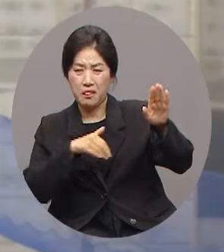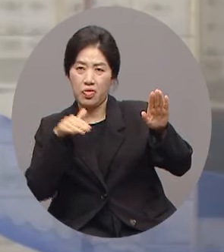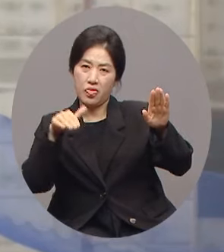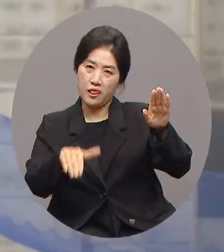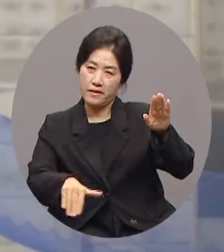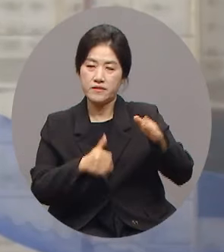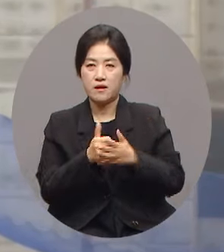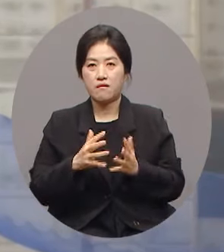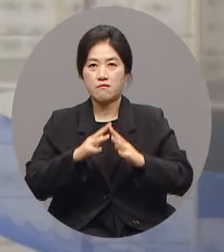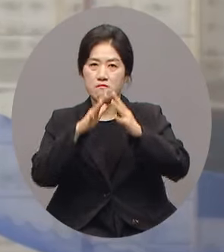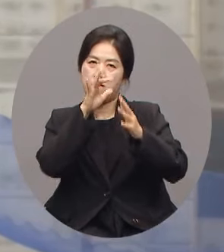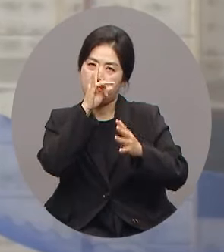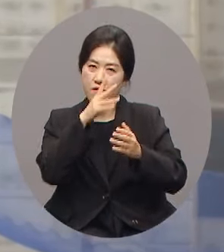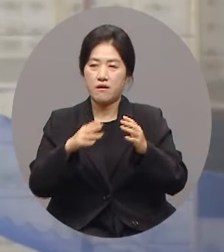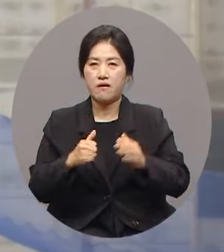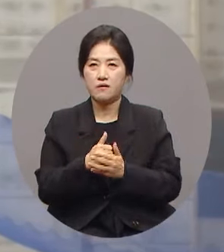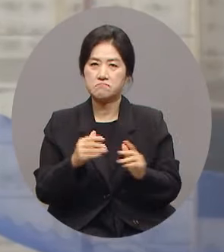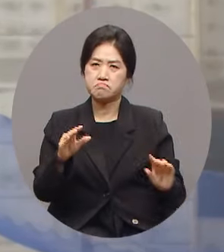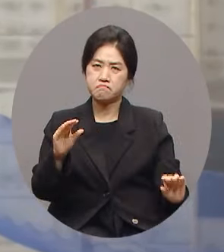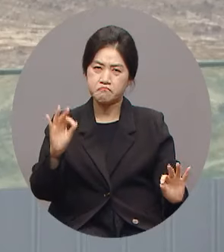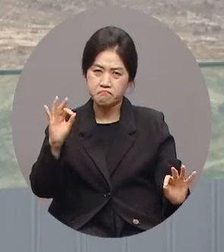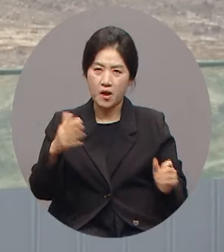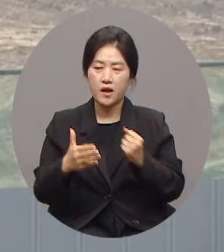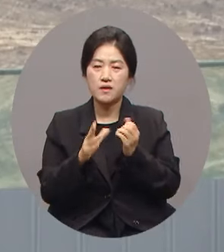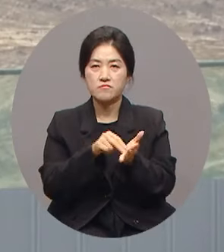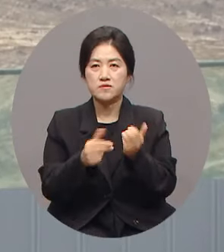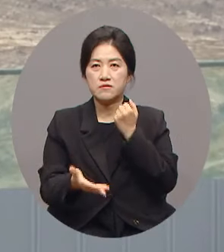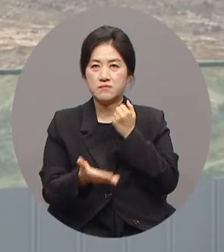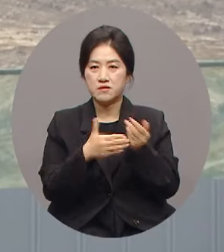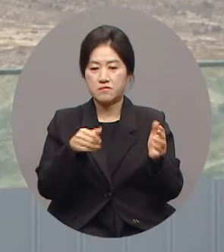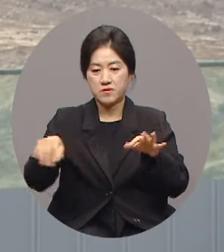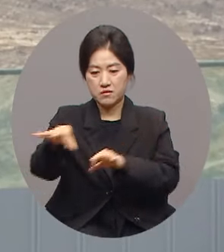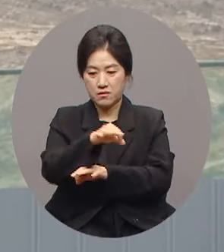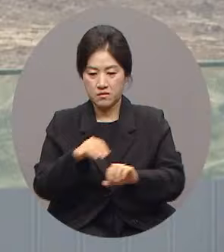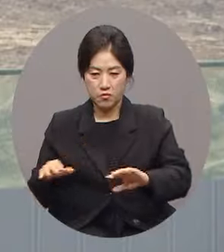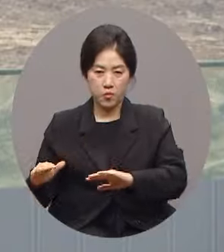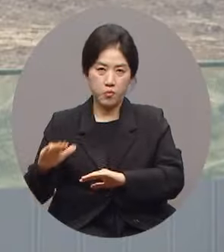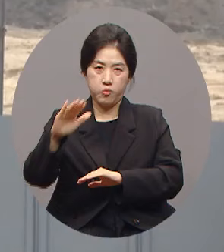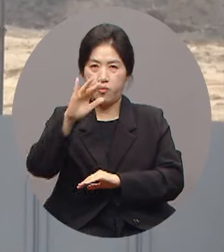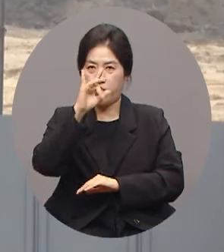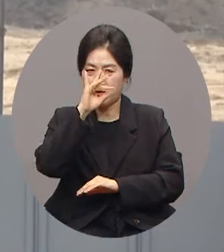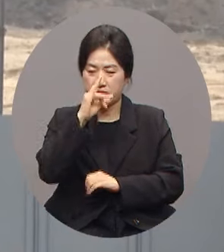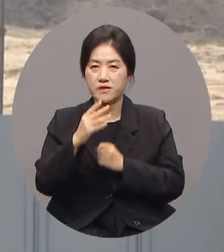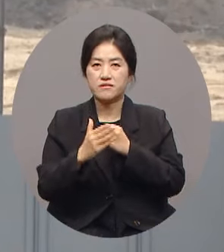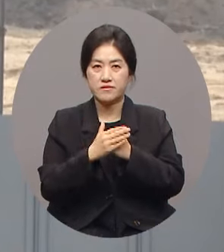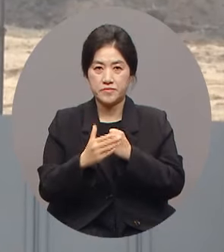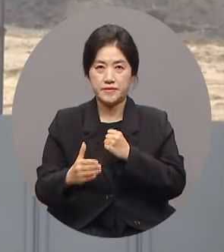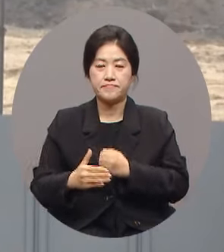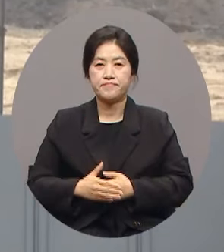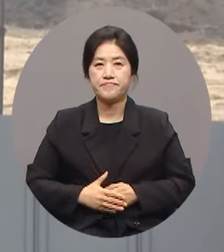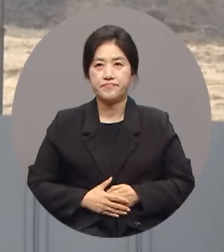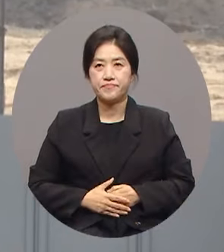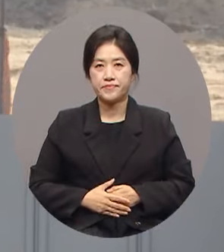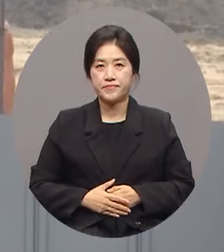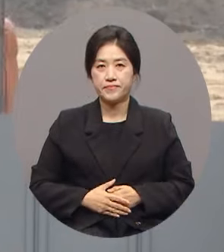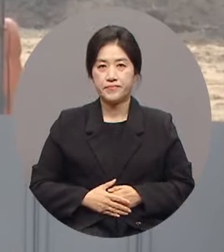경기 부진 등으로 내수 개선 전망도 힘을 받지 못하는 것이 원인으로 분석됩니다 MBC 뉴스 박철현 있입니다